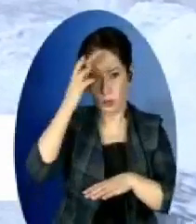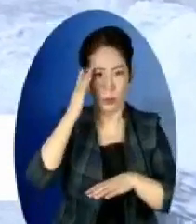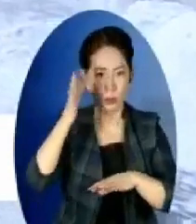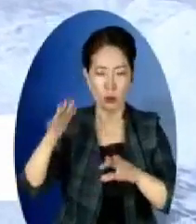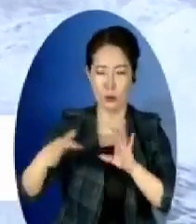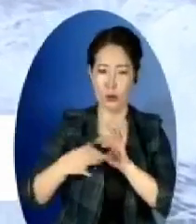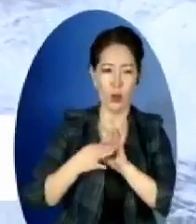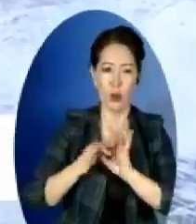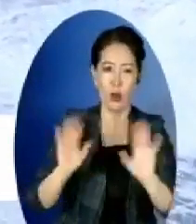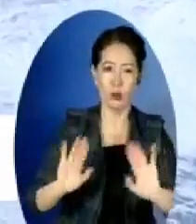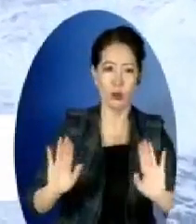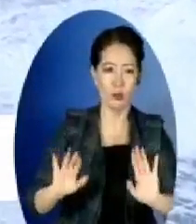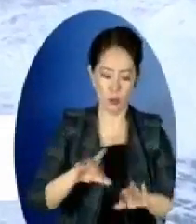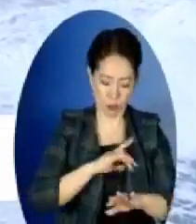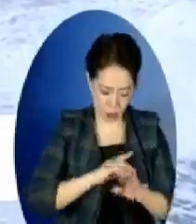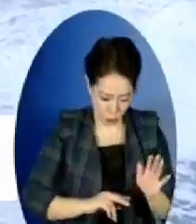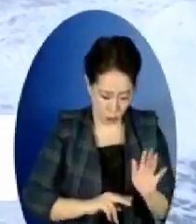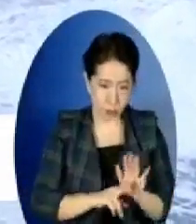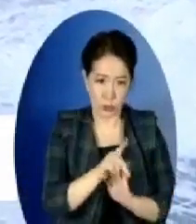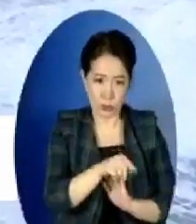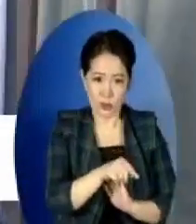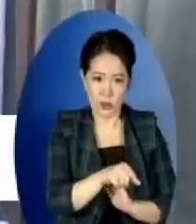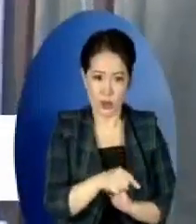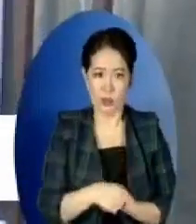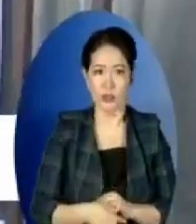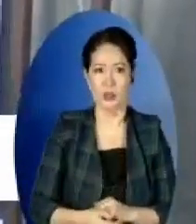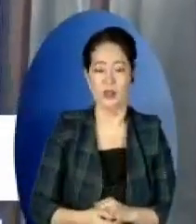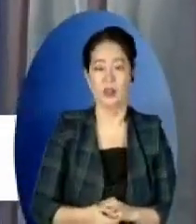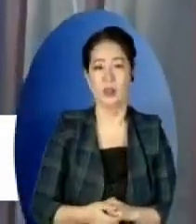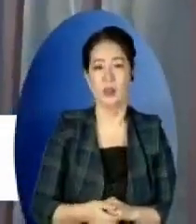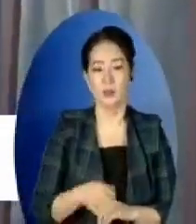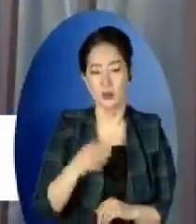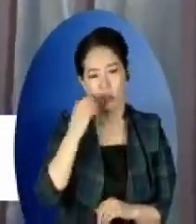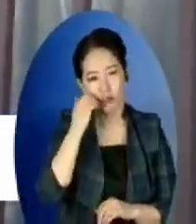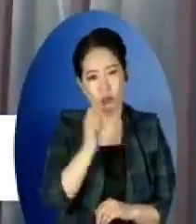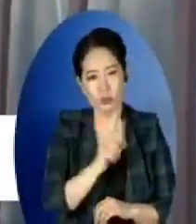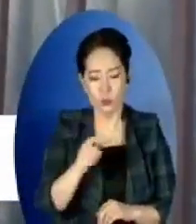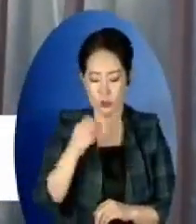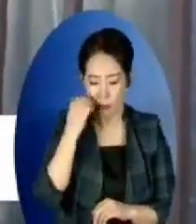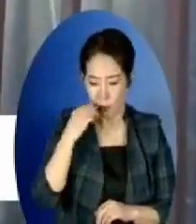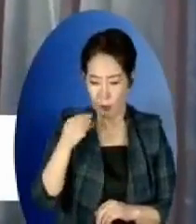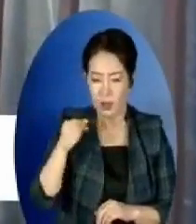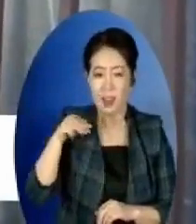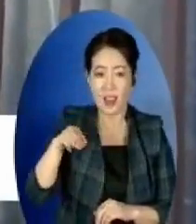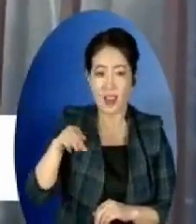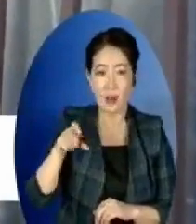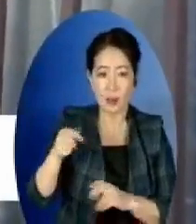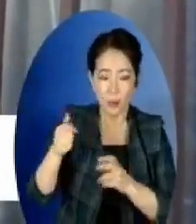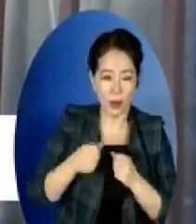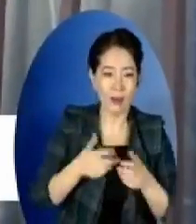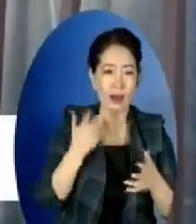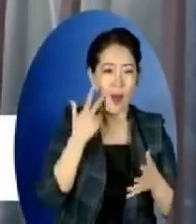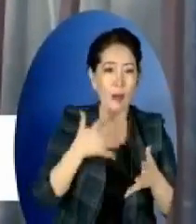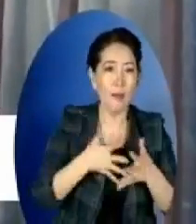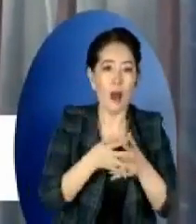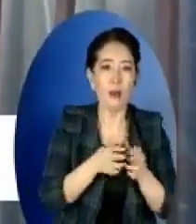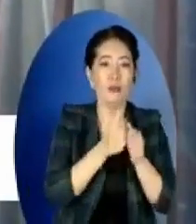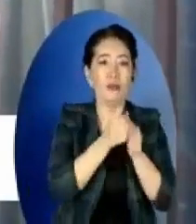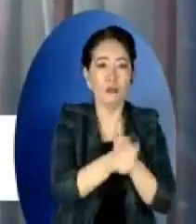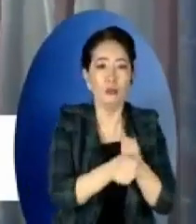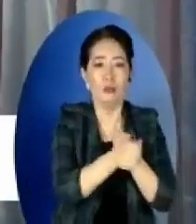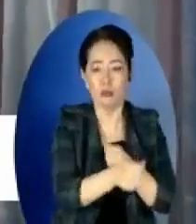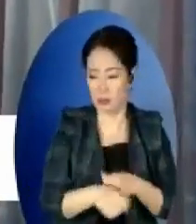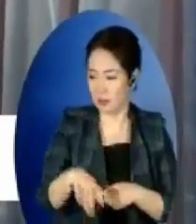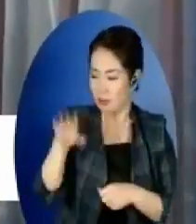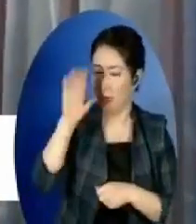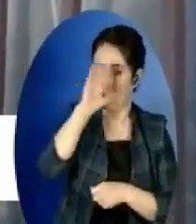ямар ч хамааралгүйгээр бол үүссэн төцөл байдал шүү дээ. Ялангуяа нөгөө энэ дөр насны хүмүүс бол тэтгэвэр дээрээс нь нөгөө юм өгчдөг шүү дээ. Албан газрын